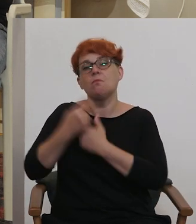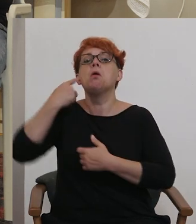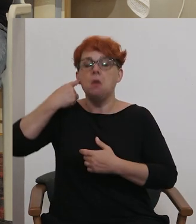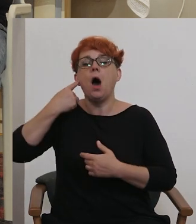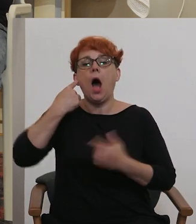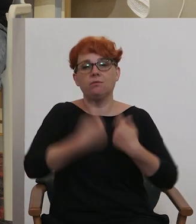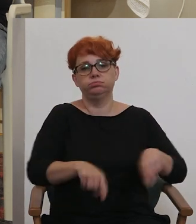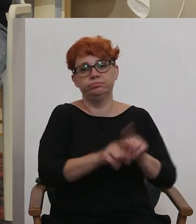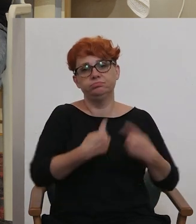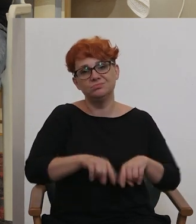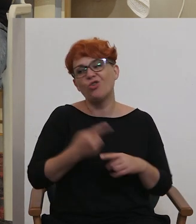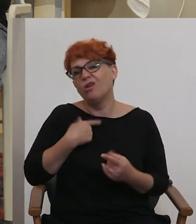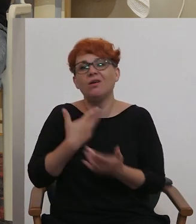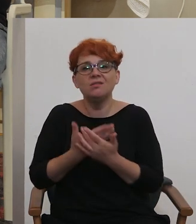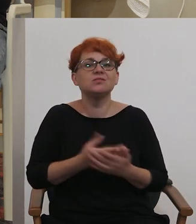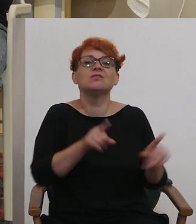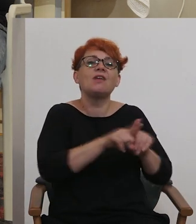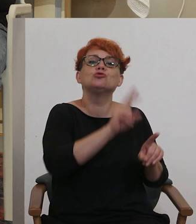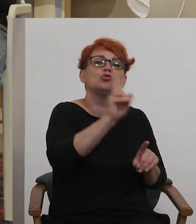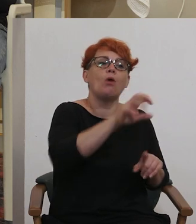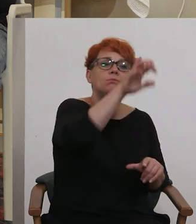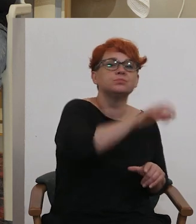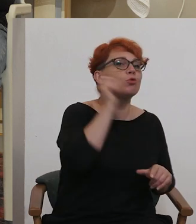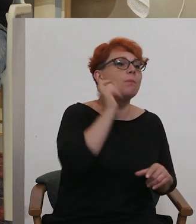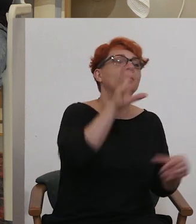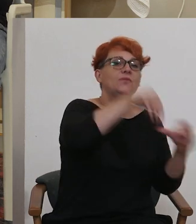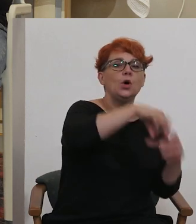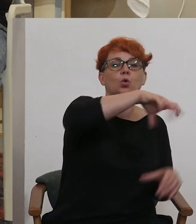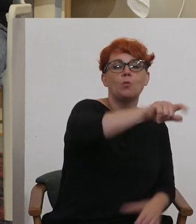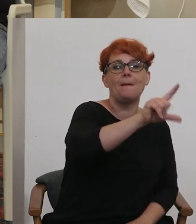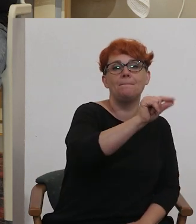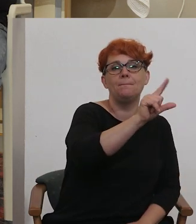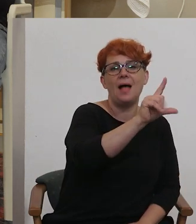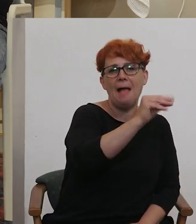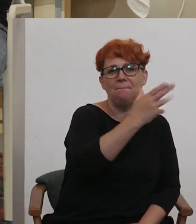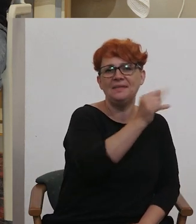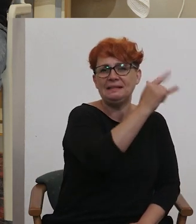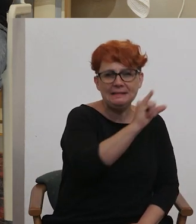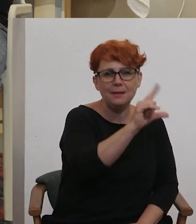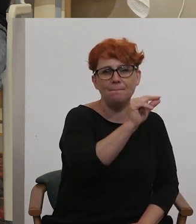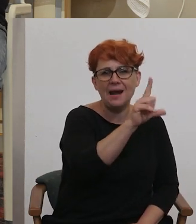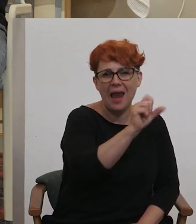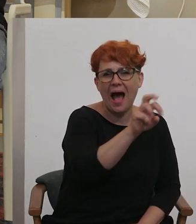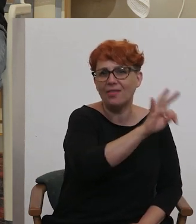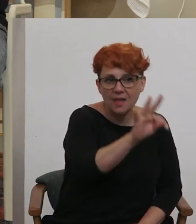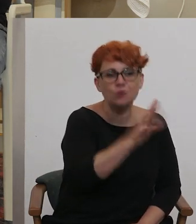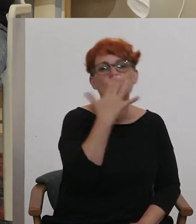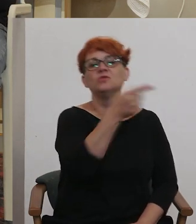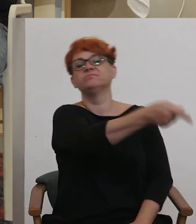brzydkie teksty popełnił na temat platerówek, oskarżając je o to, że po prostu były, były